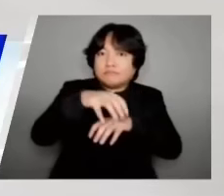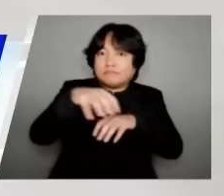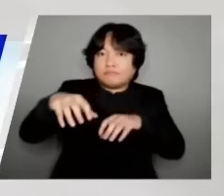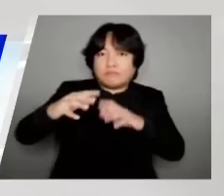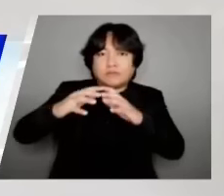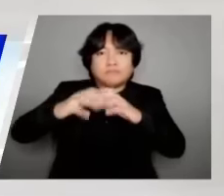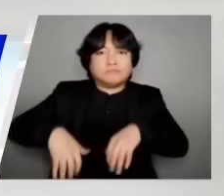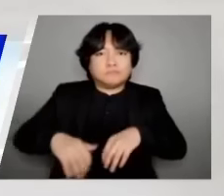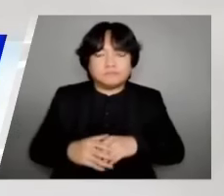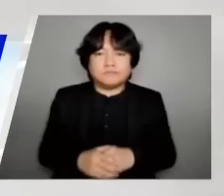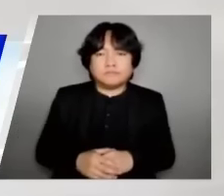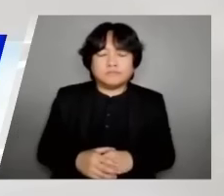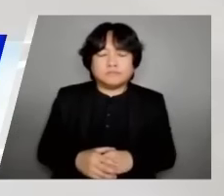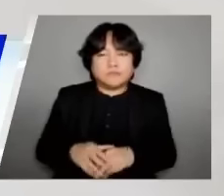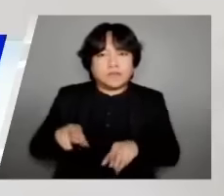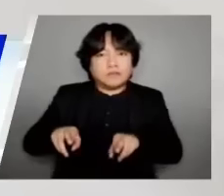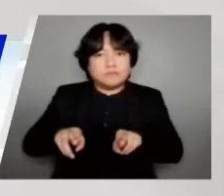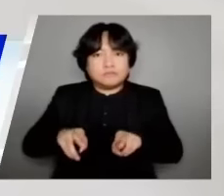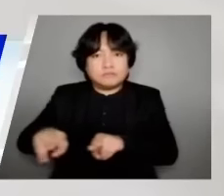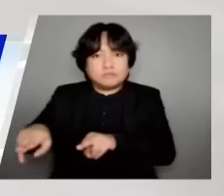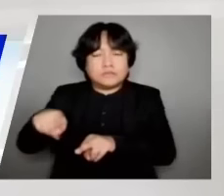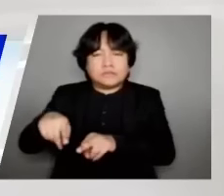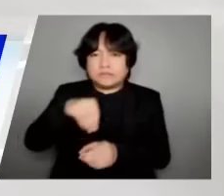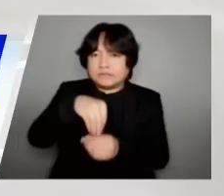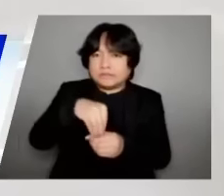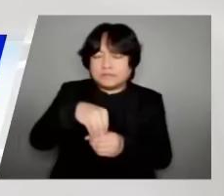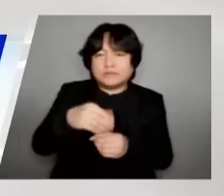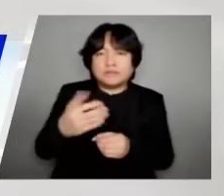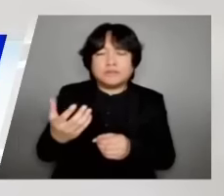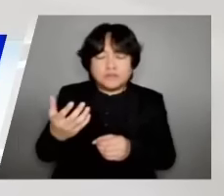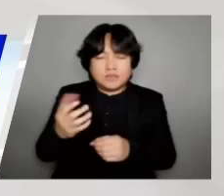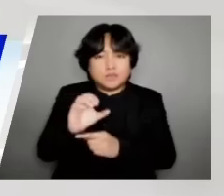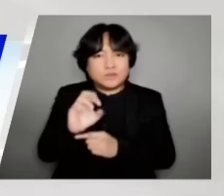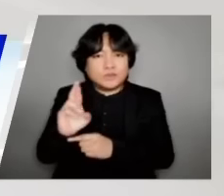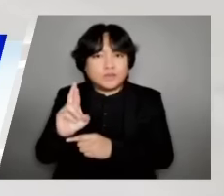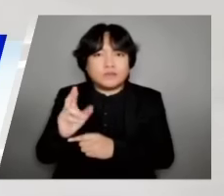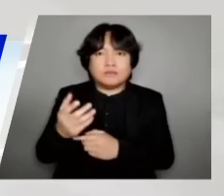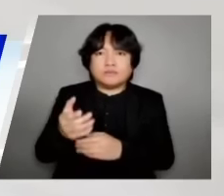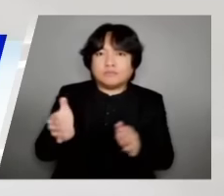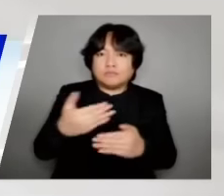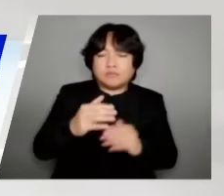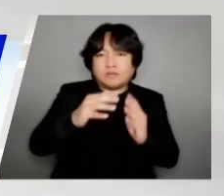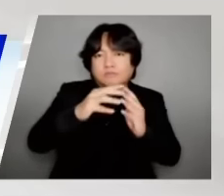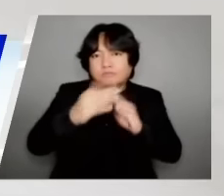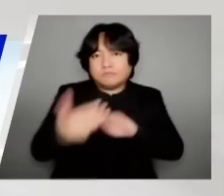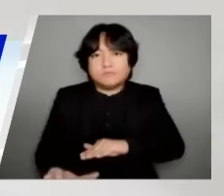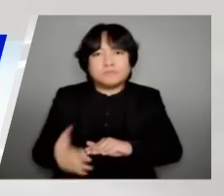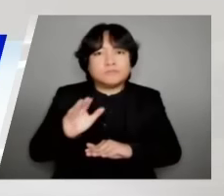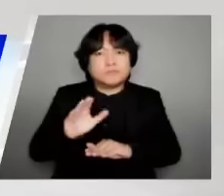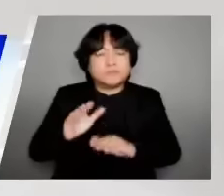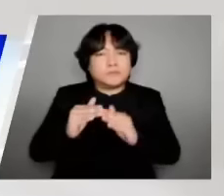Kasamang gumuho ang kusina at banyo. Mabutit nakalabas ang buong pamilya bago bumagsak sa ilog ang kanilang bahay.